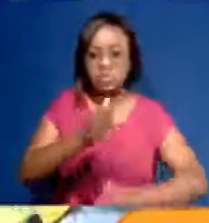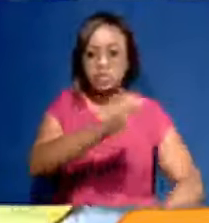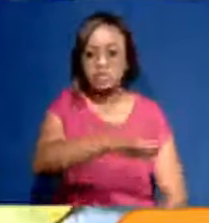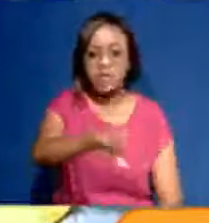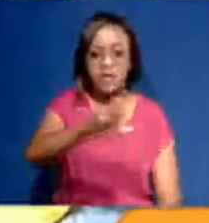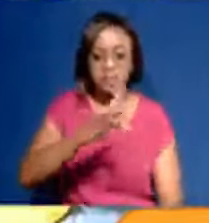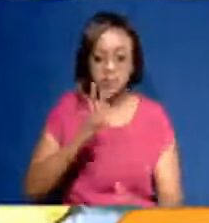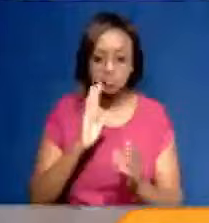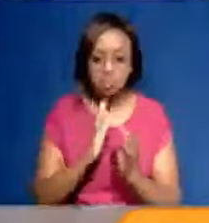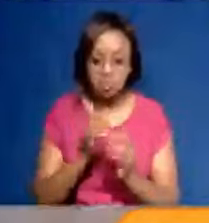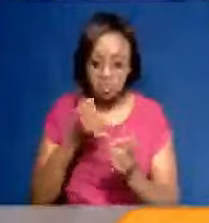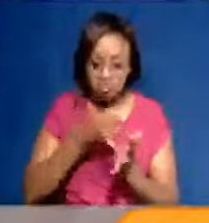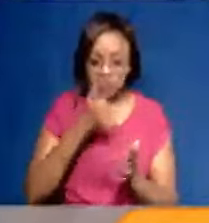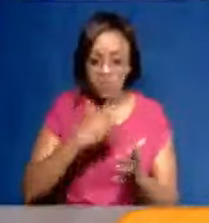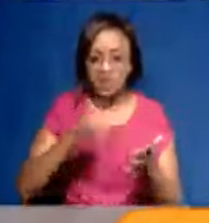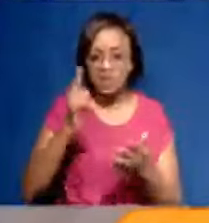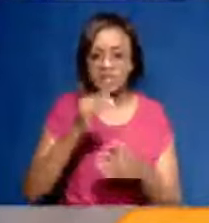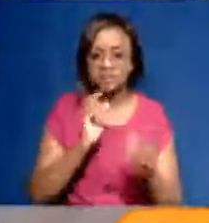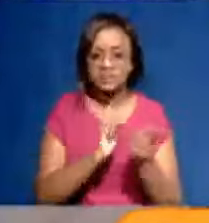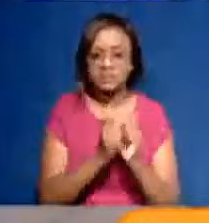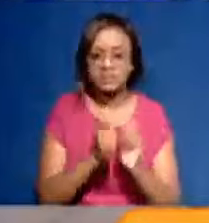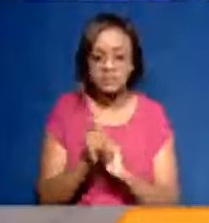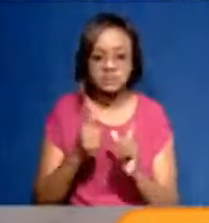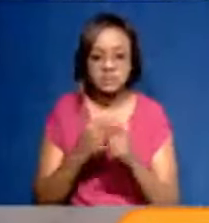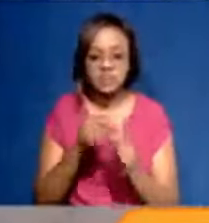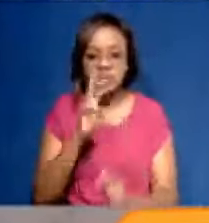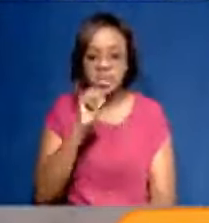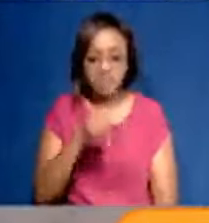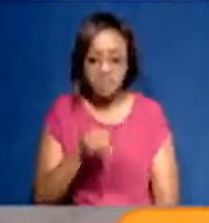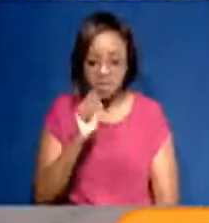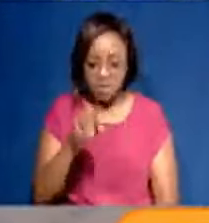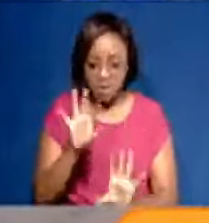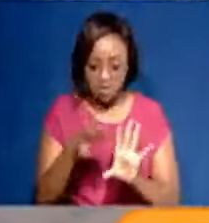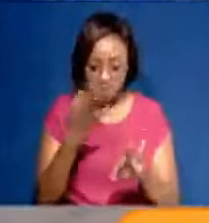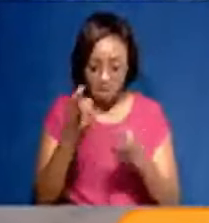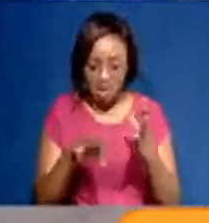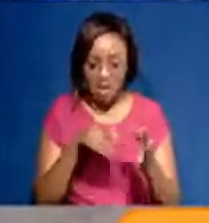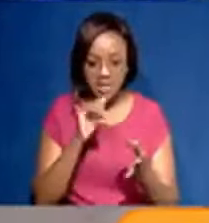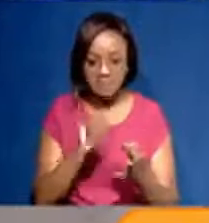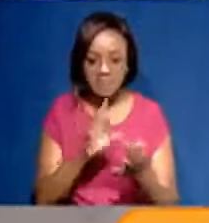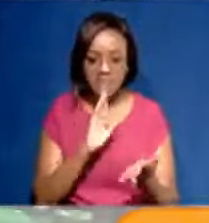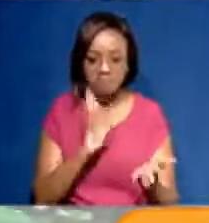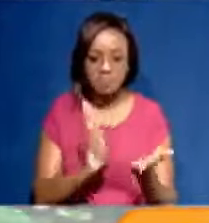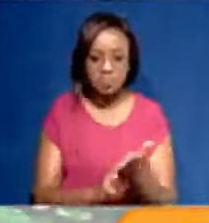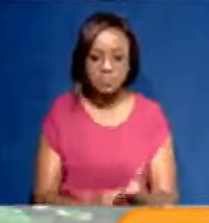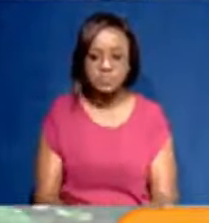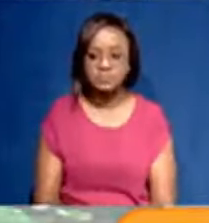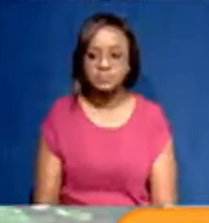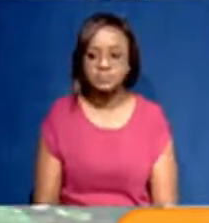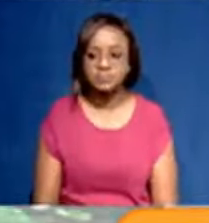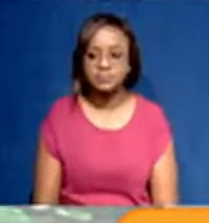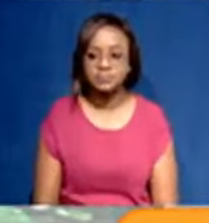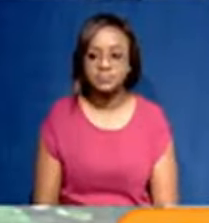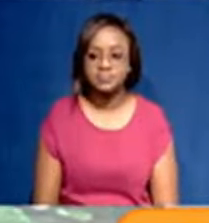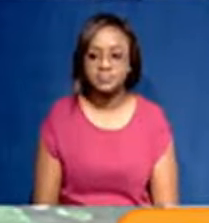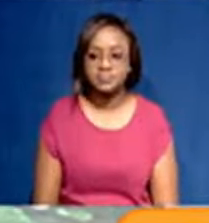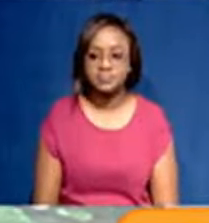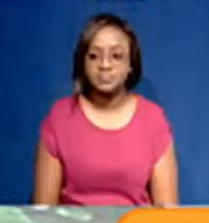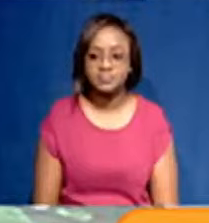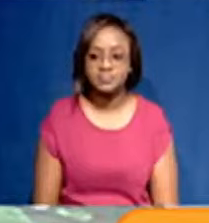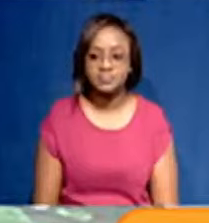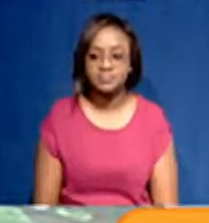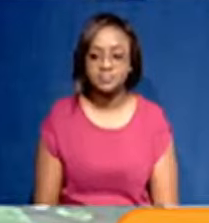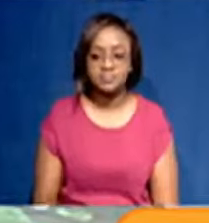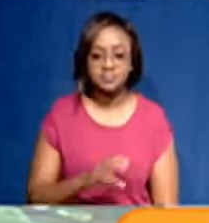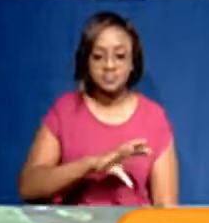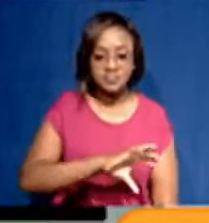mabadiliko mwafaka ili wabunge waichambue. Chemuto Aigoin, runinga ya Citizen. Na mtazamaji, serikali za